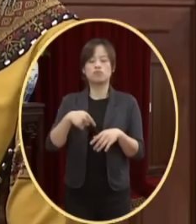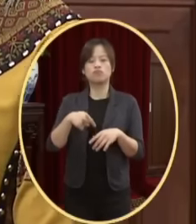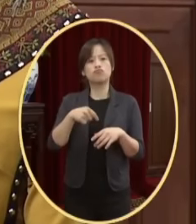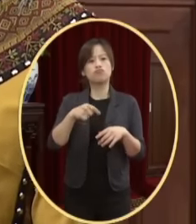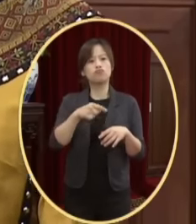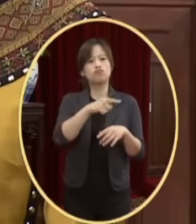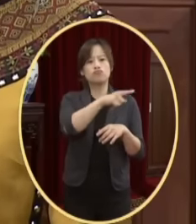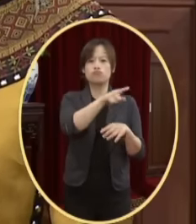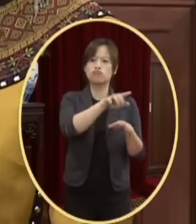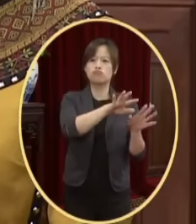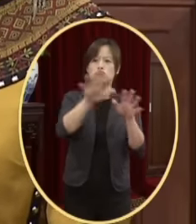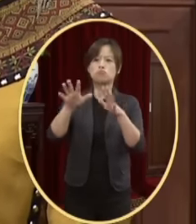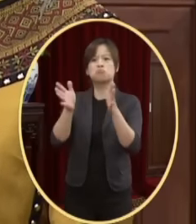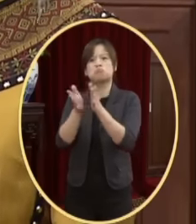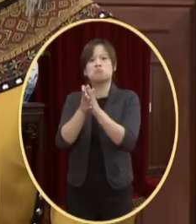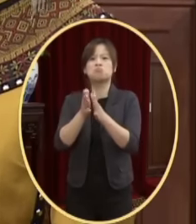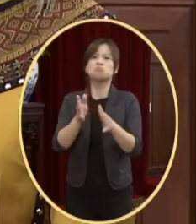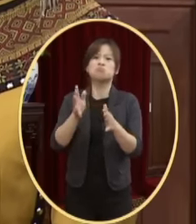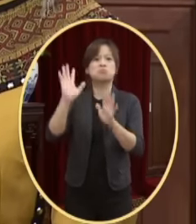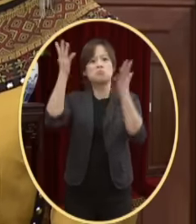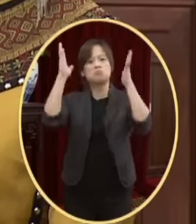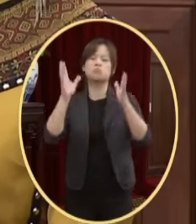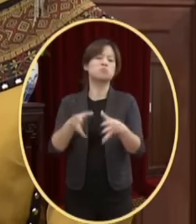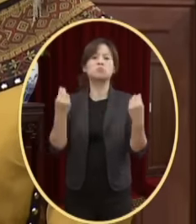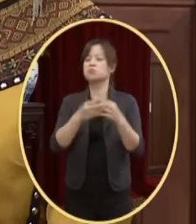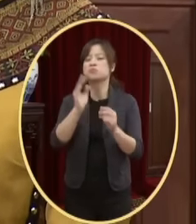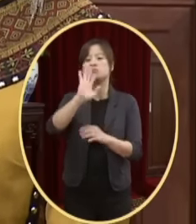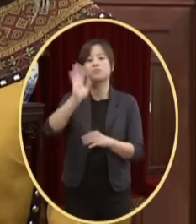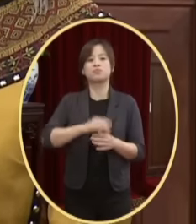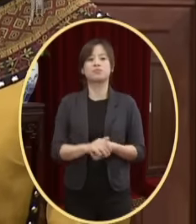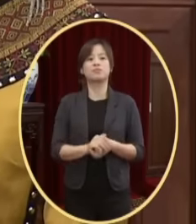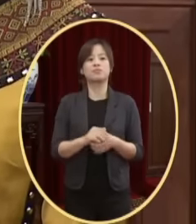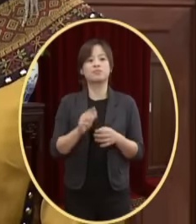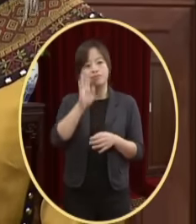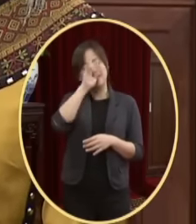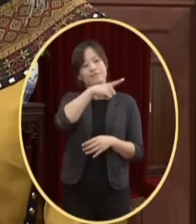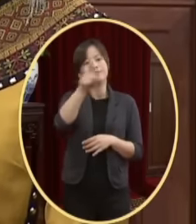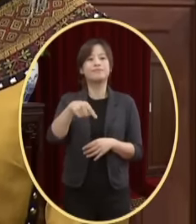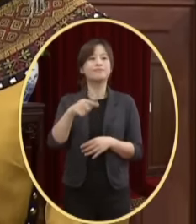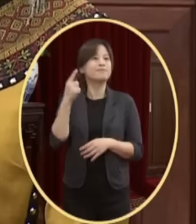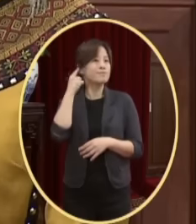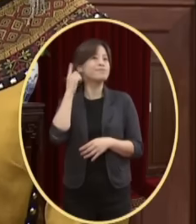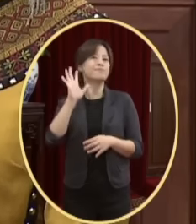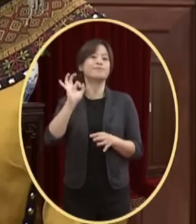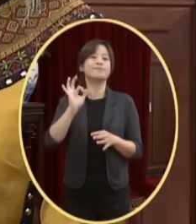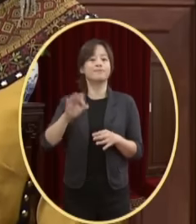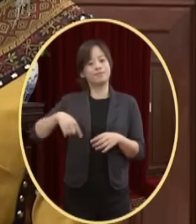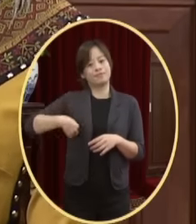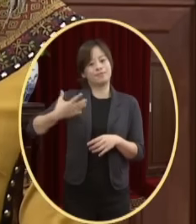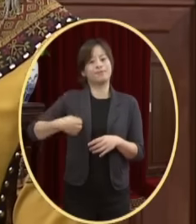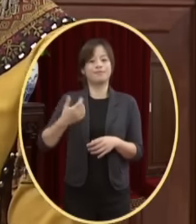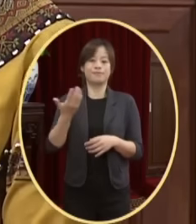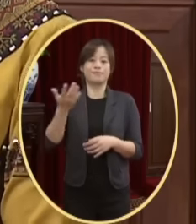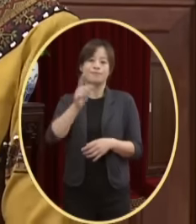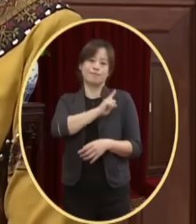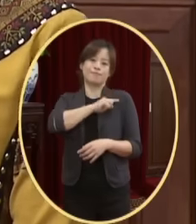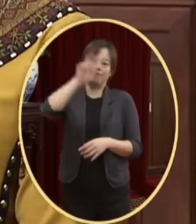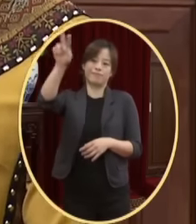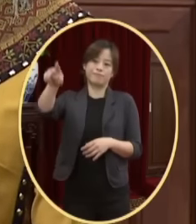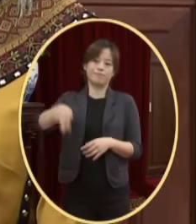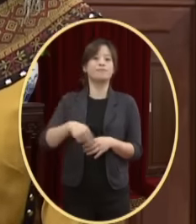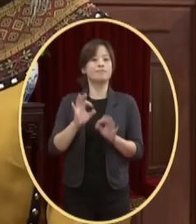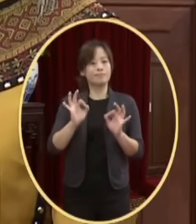诸位拍手或者是欢迎总统，所以就请各位依照自然的就让总统走进